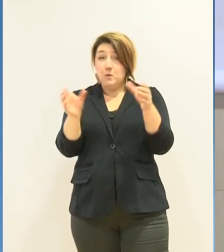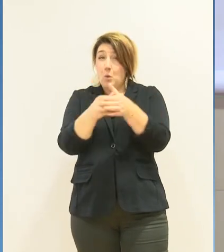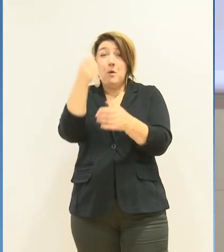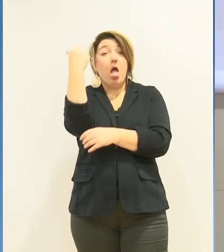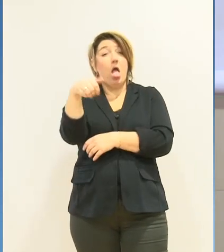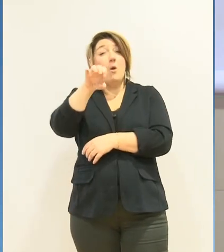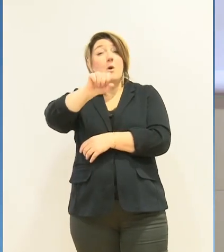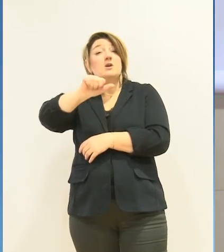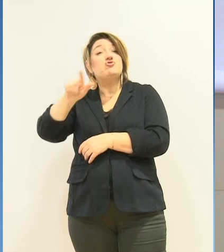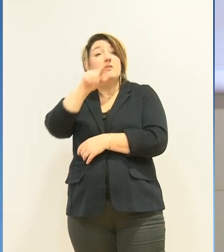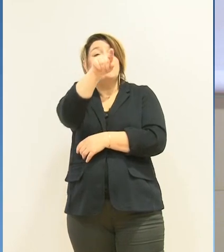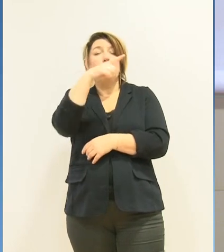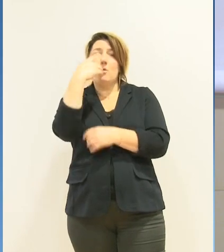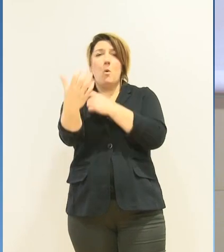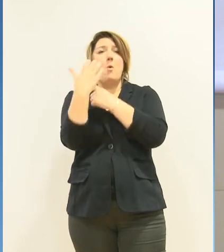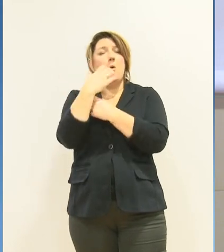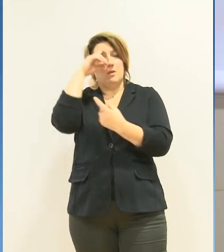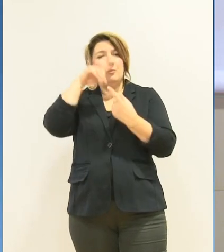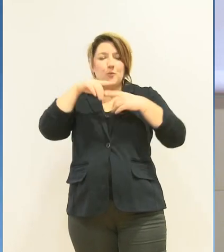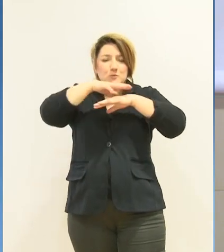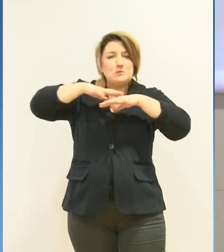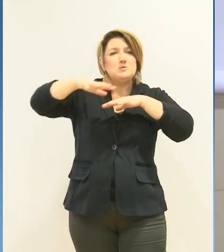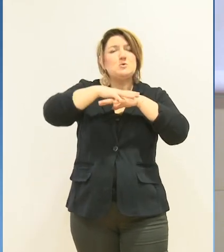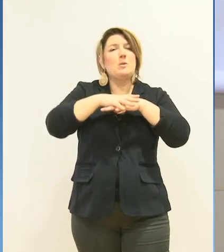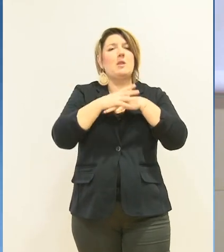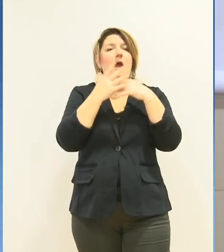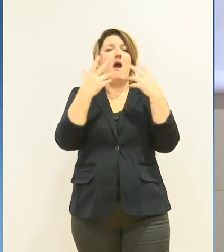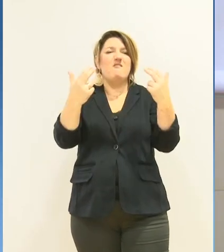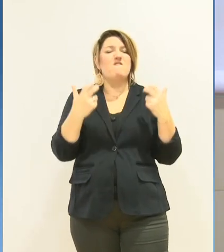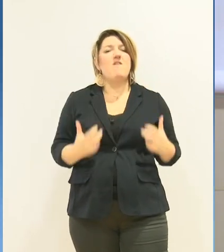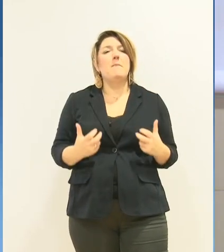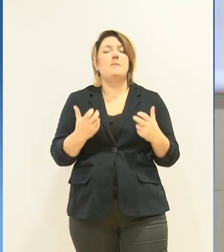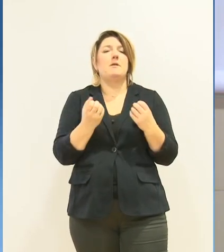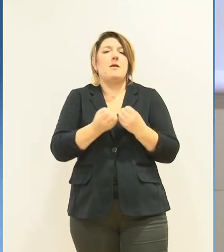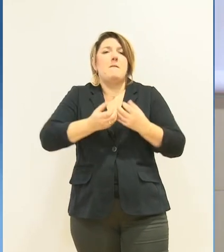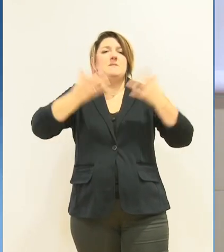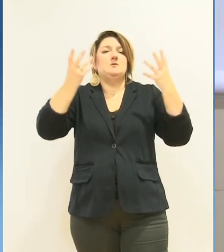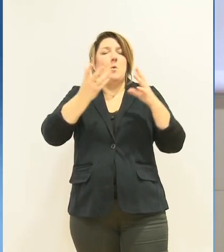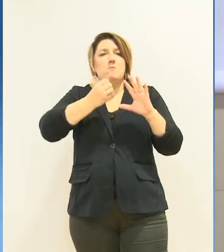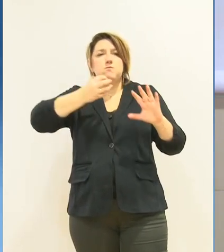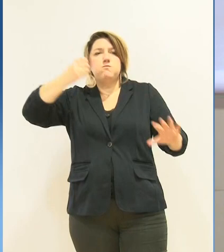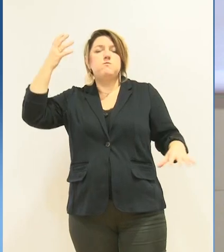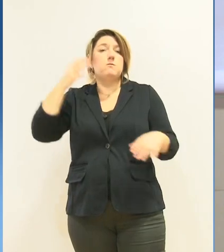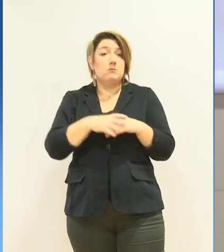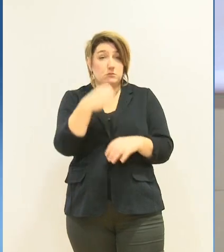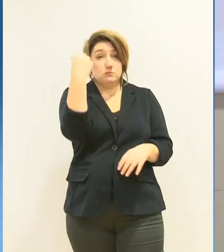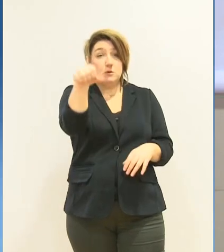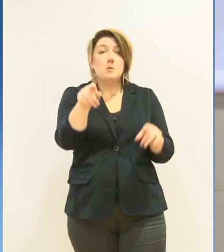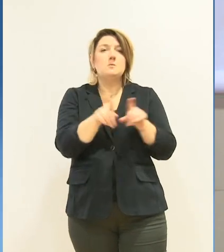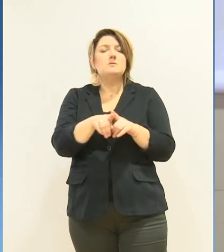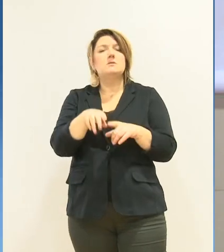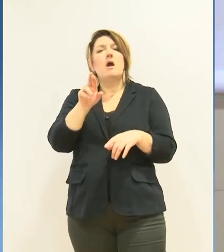mise en place d'une zone à faible émissions de polluants sur la métropole le seul groupe vous êtes le seul groupe de cette assemblée avec le rassemblement